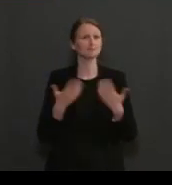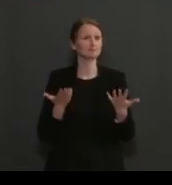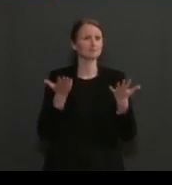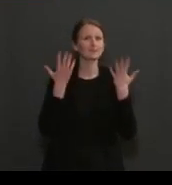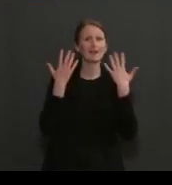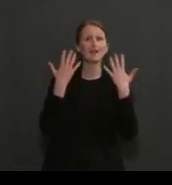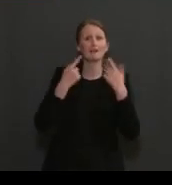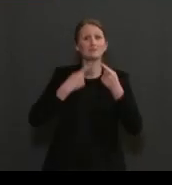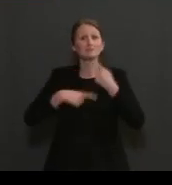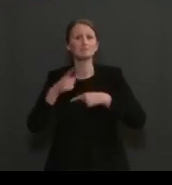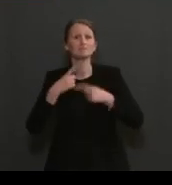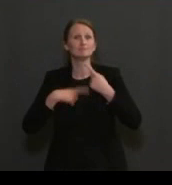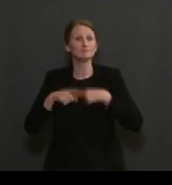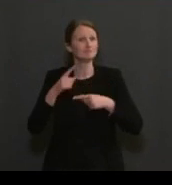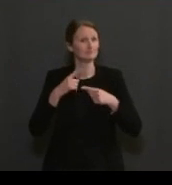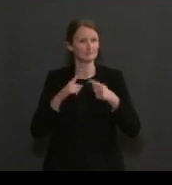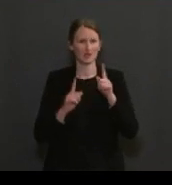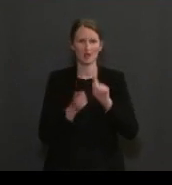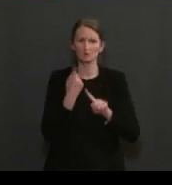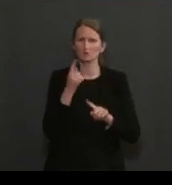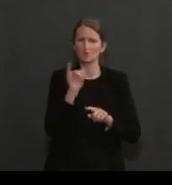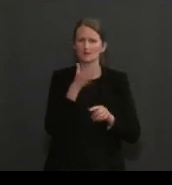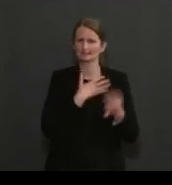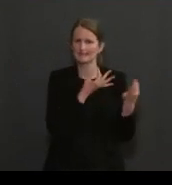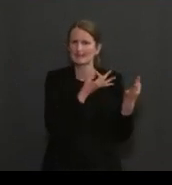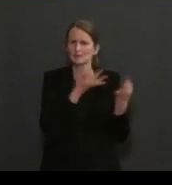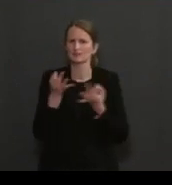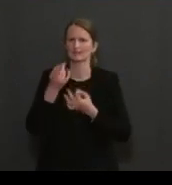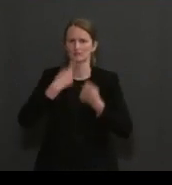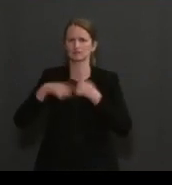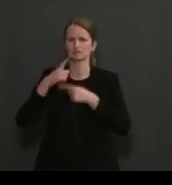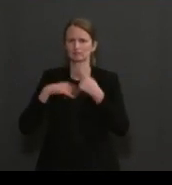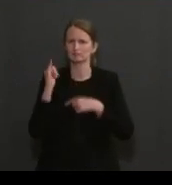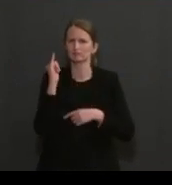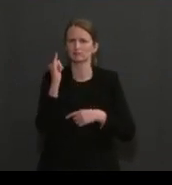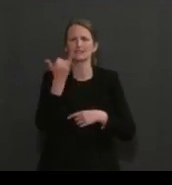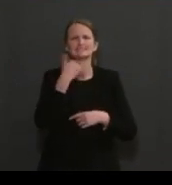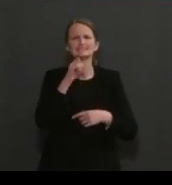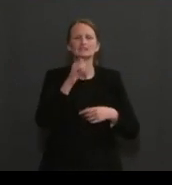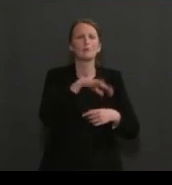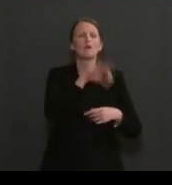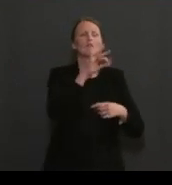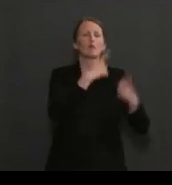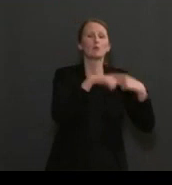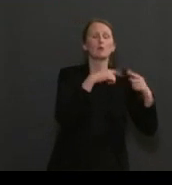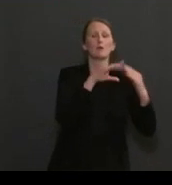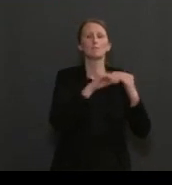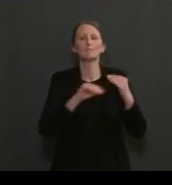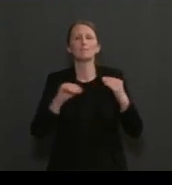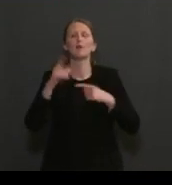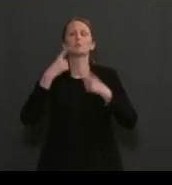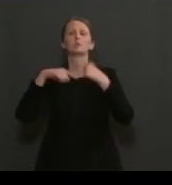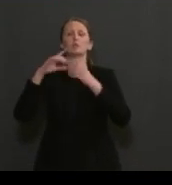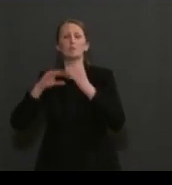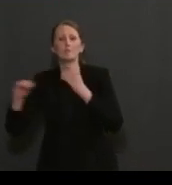peut facilement le déduire, est plus efficace qu'une ventilation discontinue. On va donc essayer de ventiler les